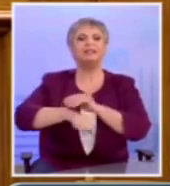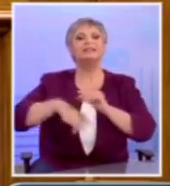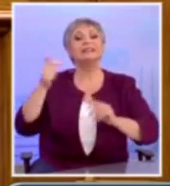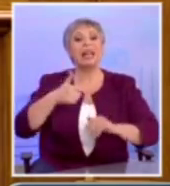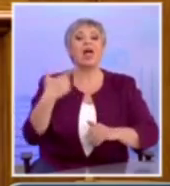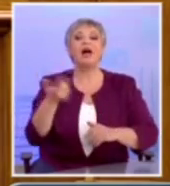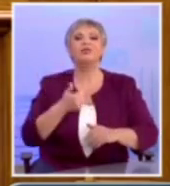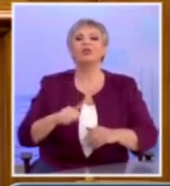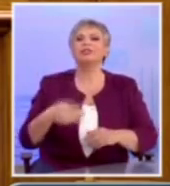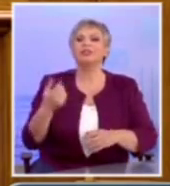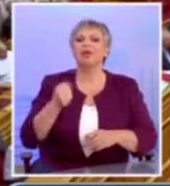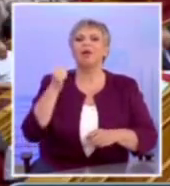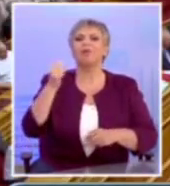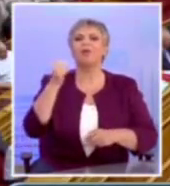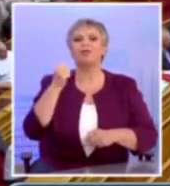Σουάρες.